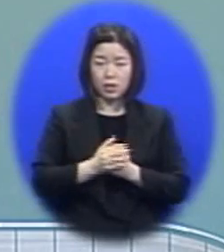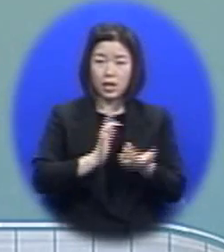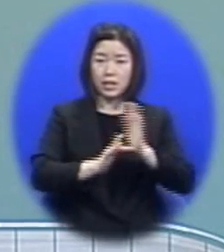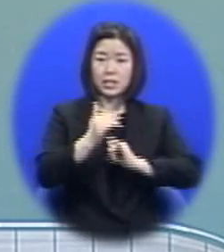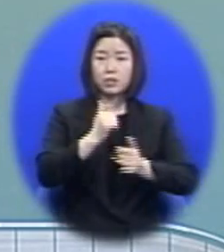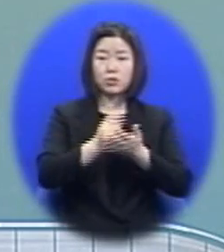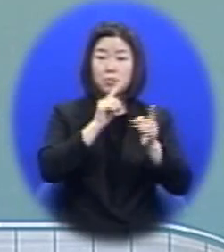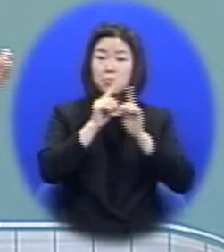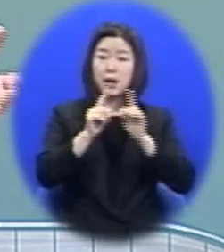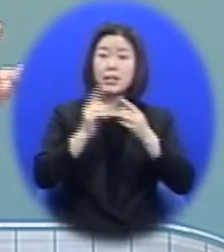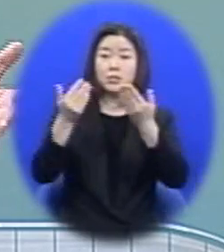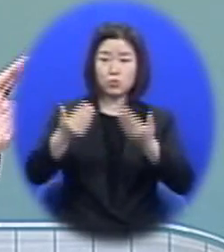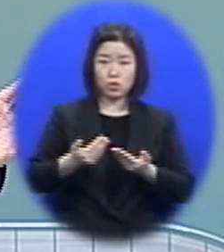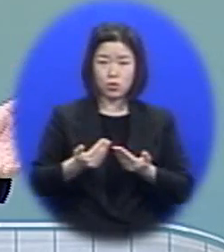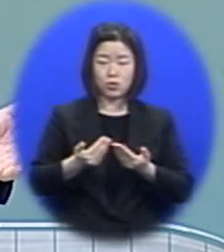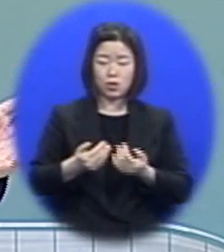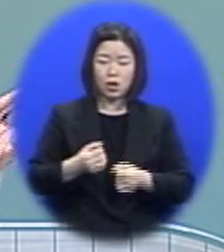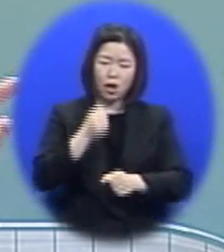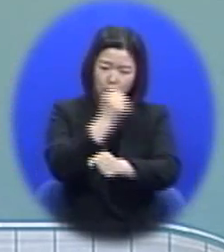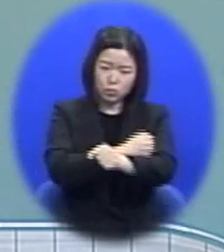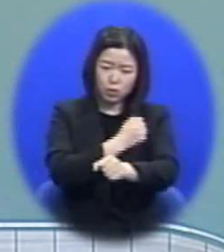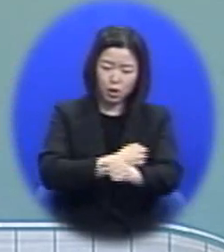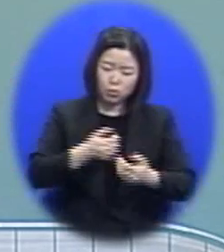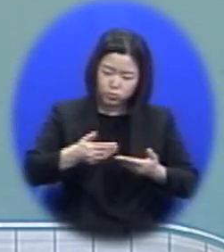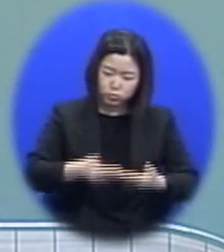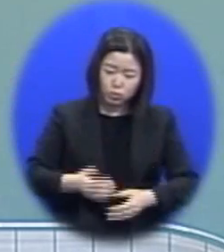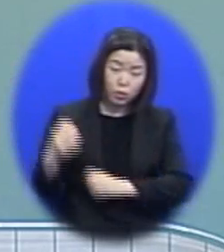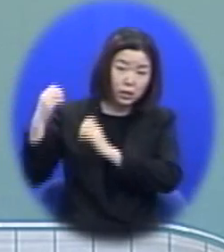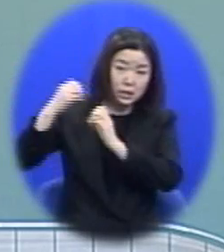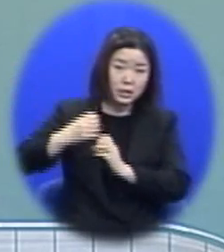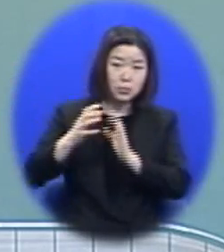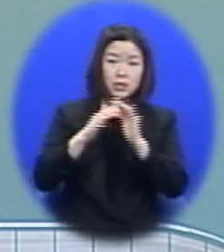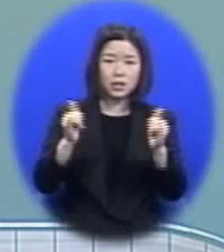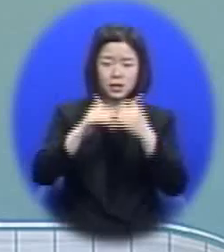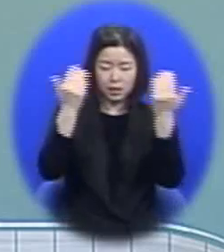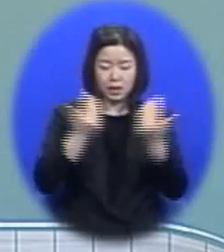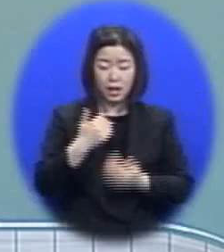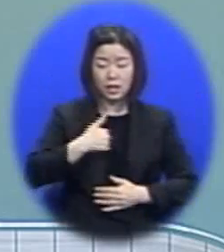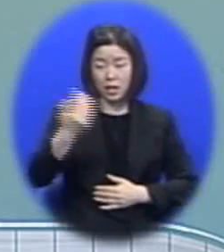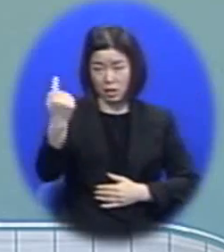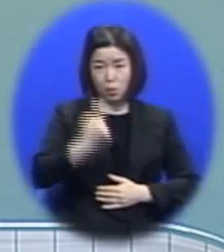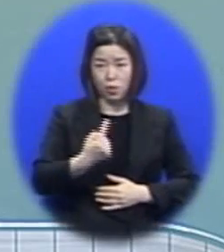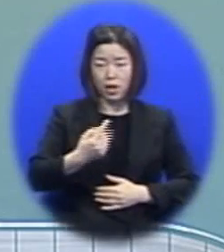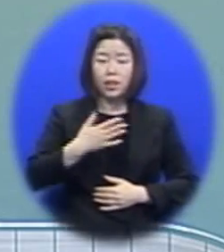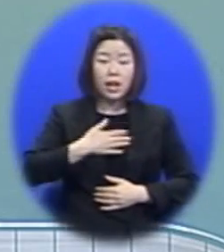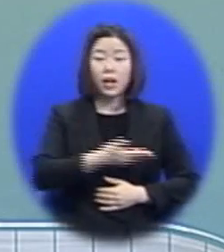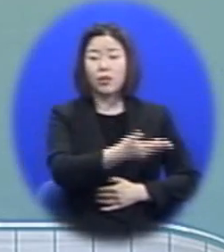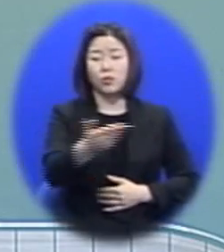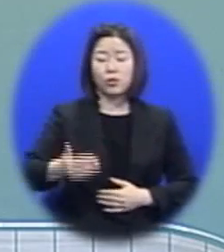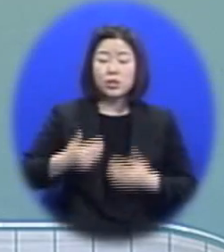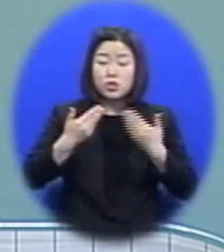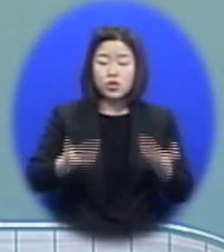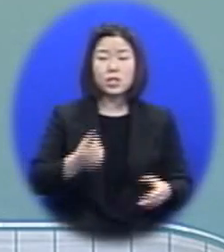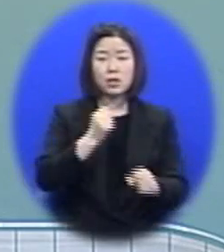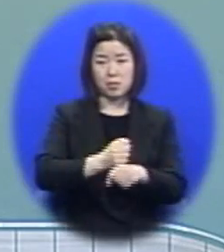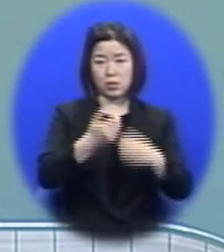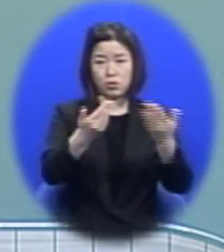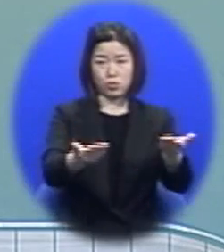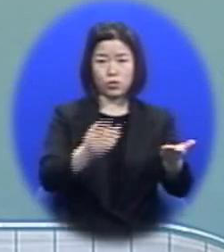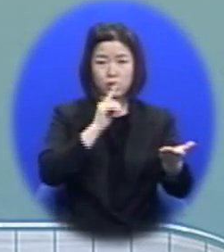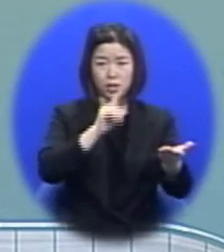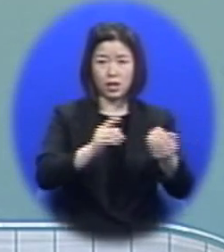말씀하셨어요 수고하고 무거운 짐진자들아 다 내게로 오라 내가 너희를 쉬게하리라 여러분이